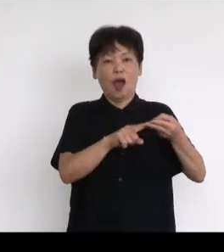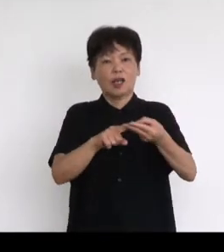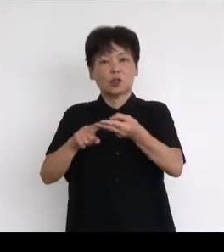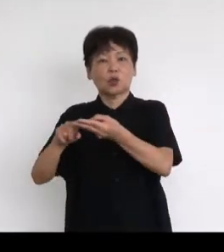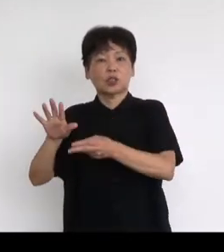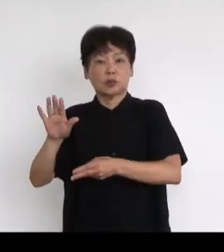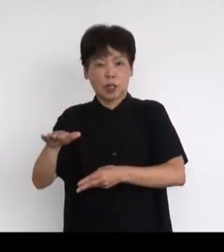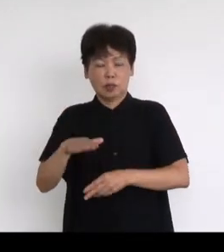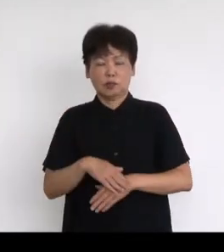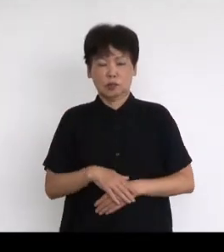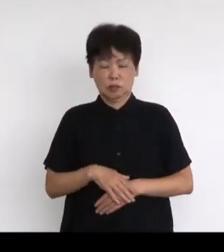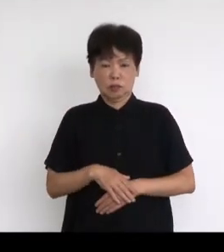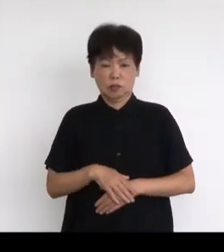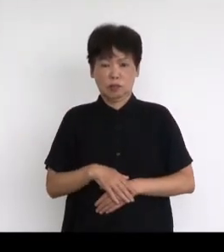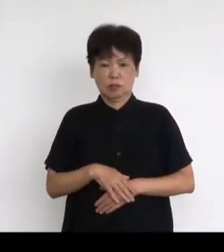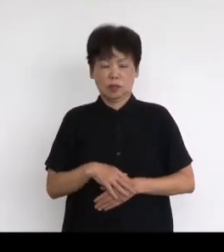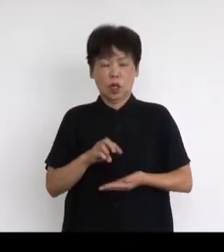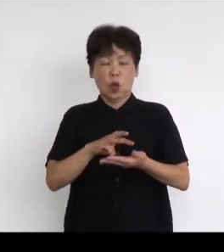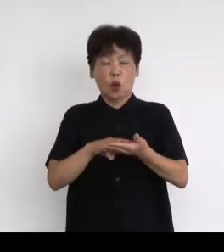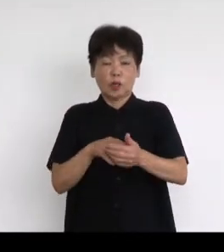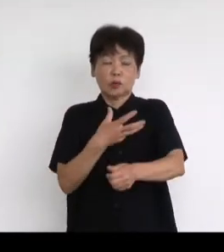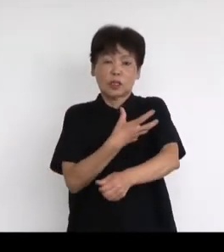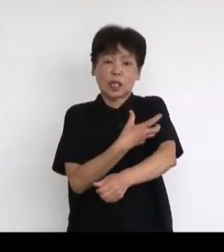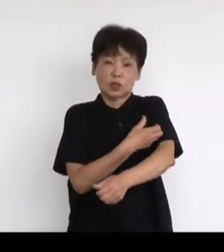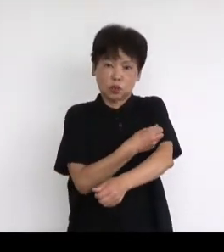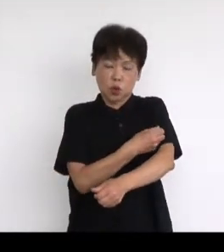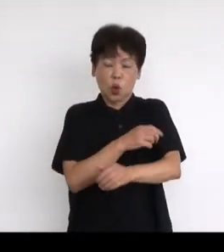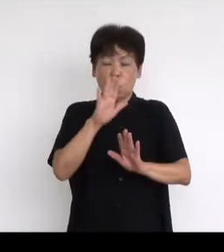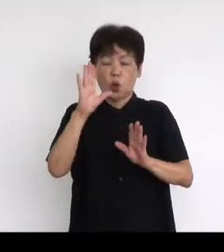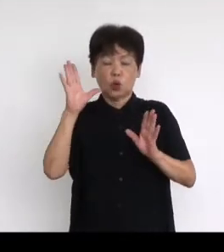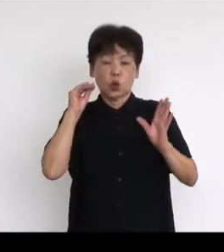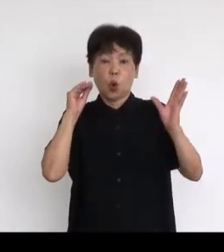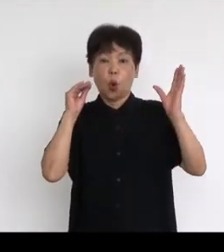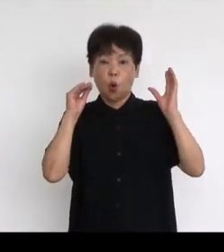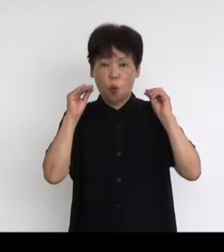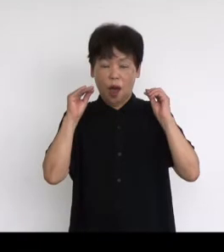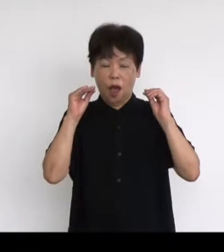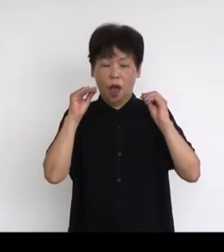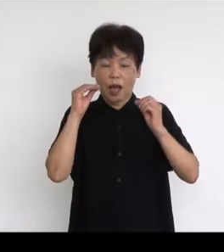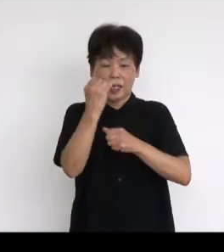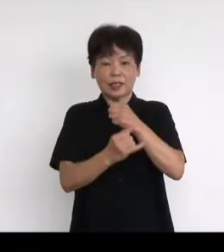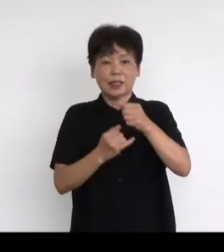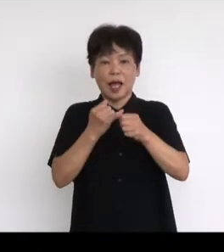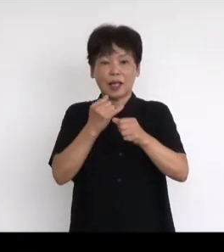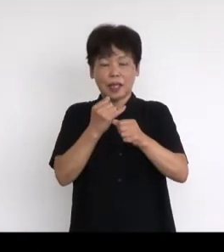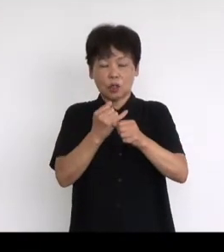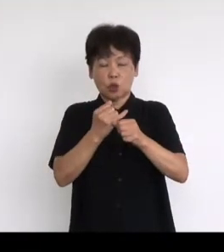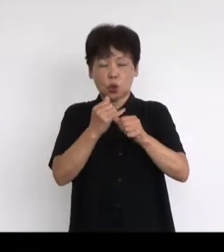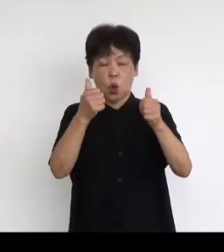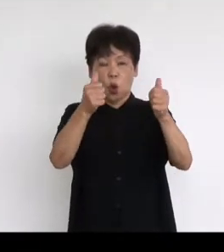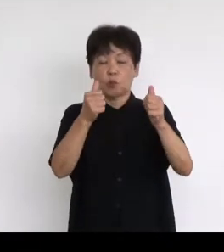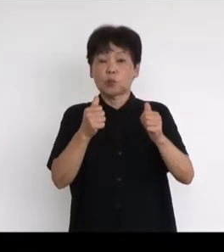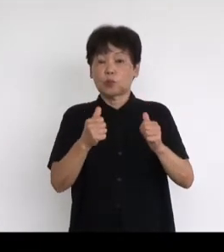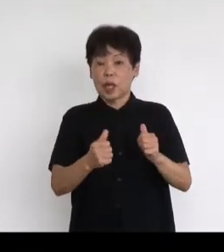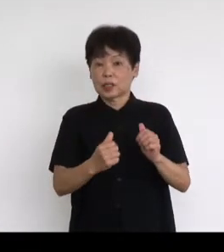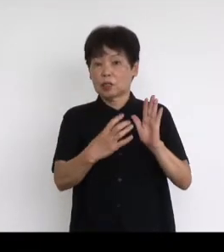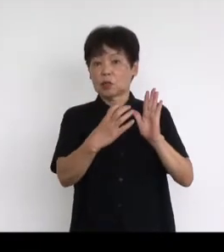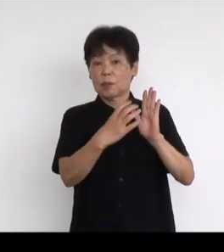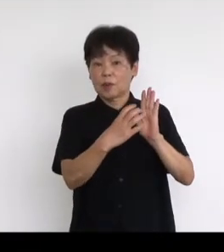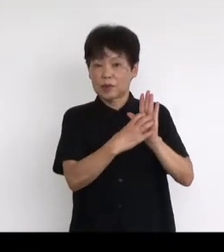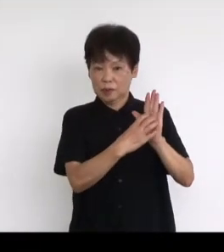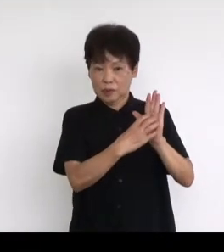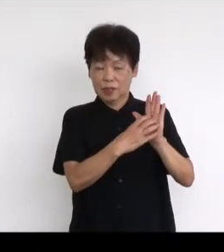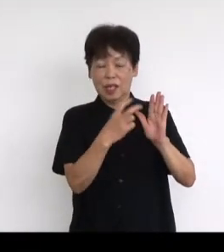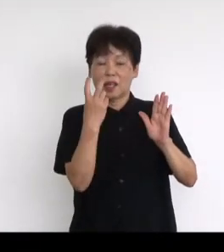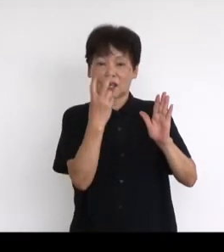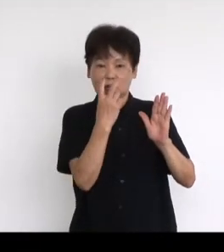ワクチン接種の情報は随時町ホームページに掲載しますので確認をお